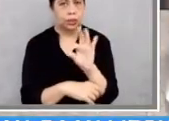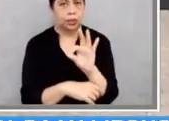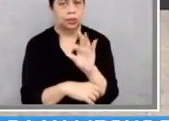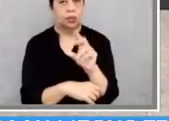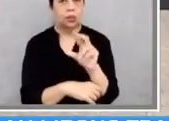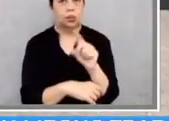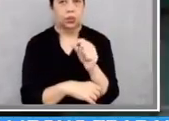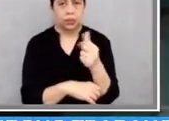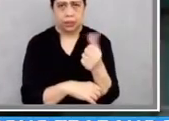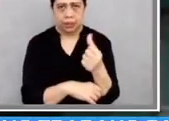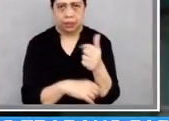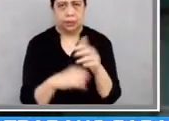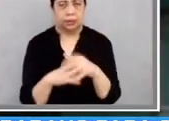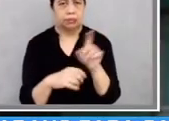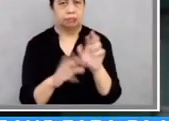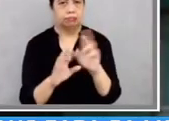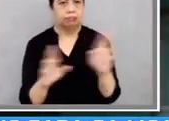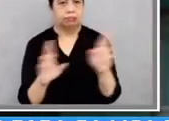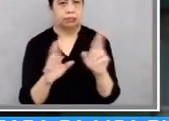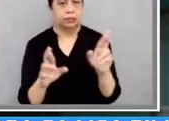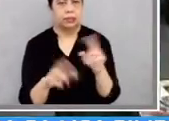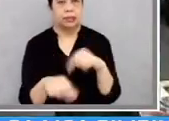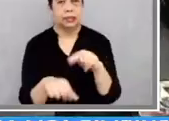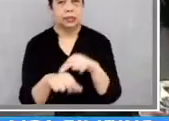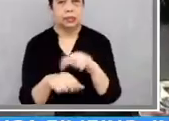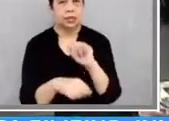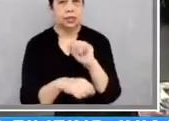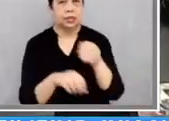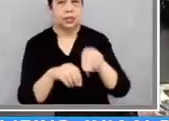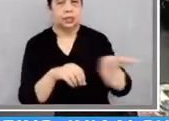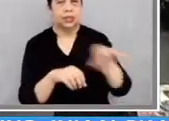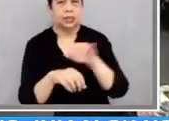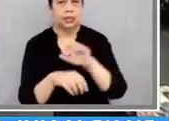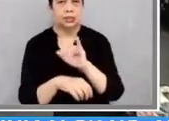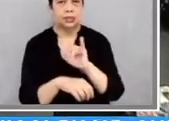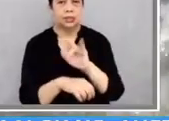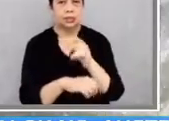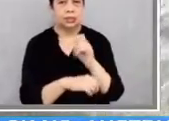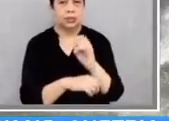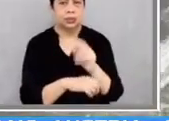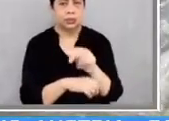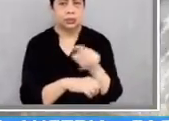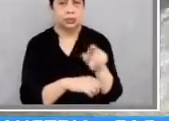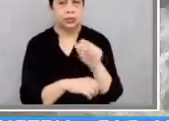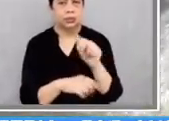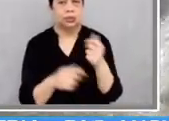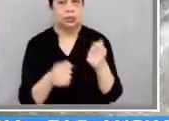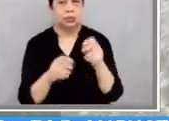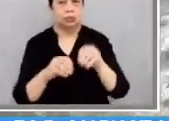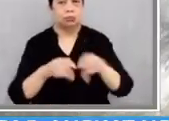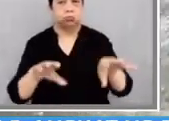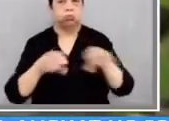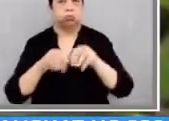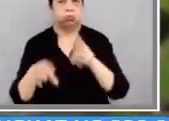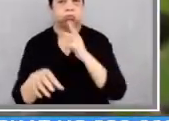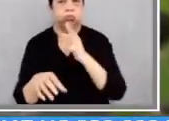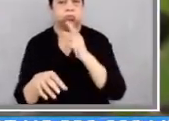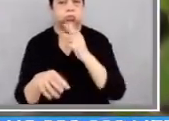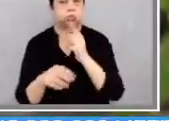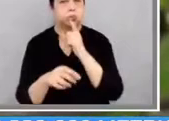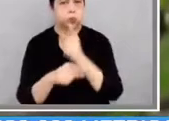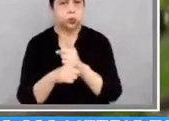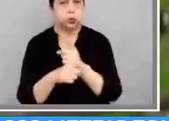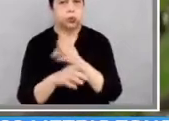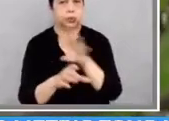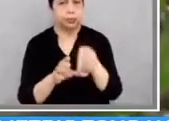2009-2010. Isa sa mga naghahanda ang National Irrigation Administration na namamahala sa patubig sa agrikultura na tiyak apektado kung bumaba